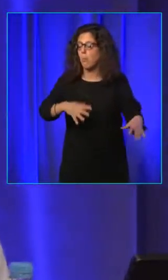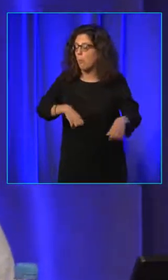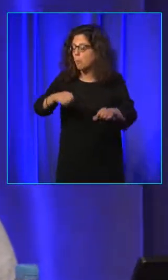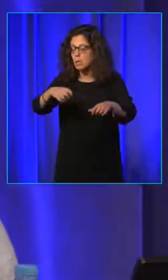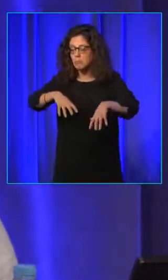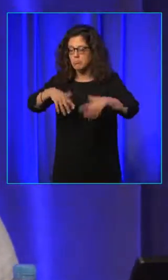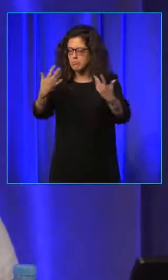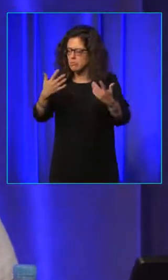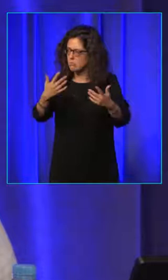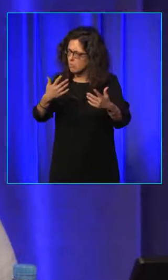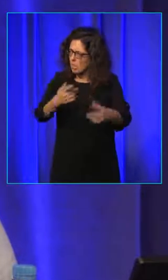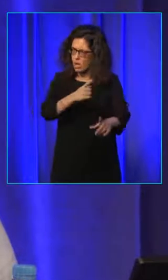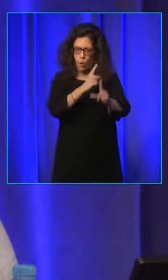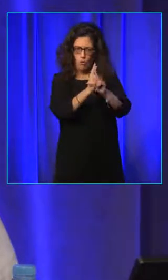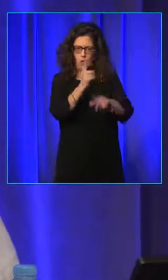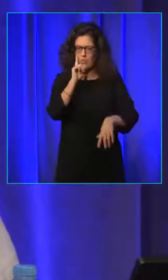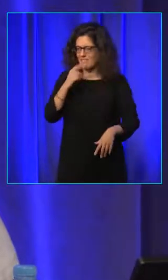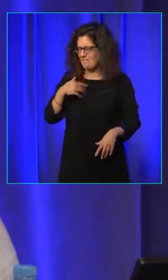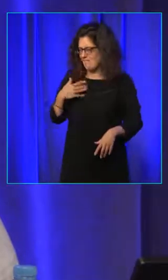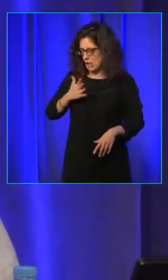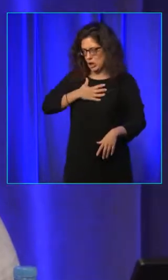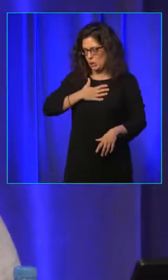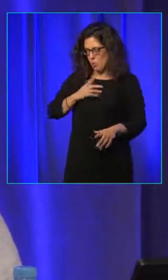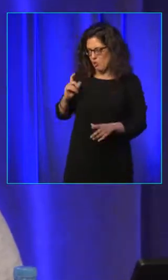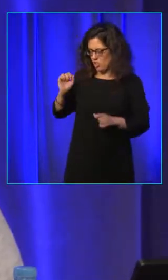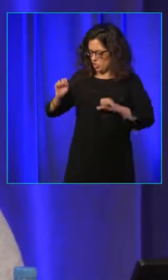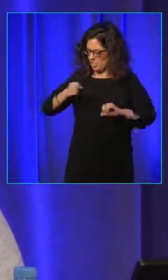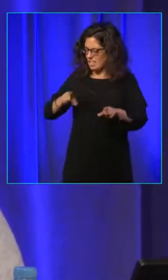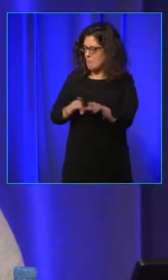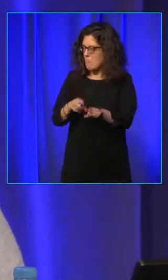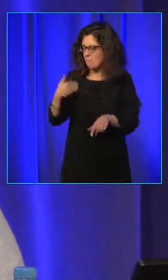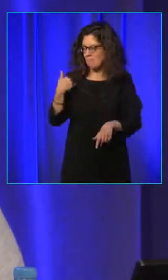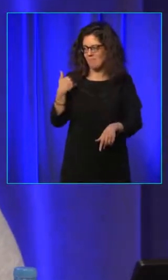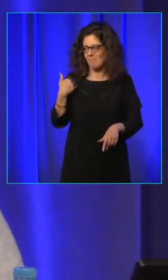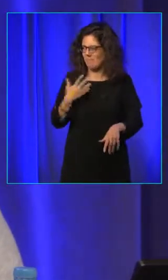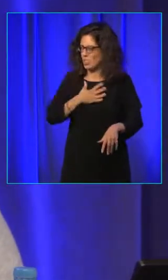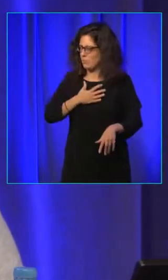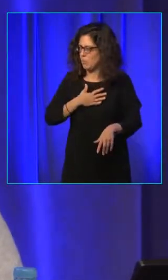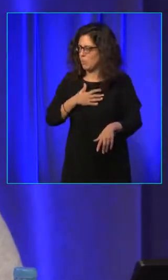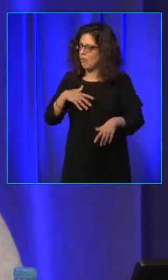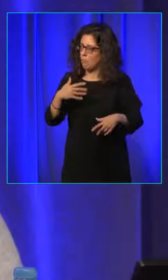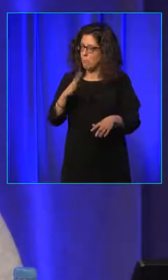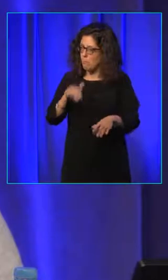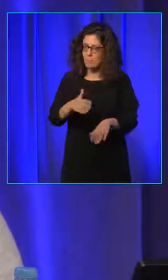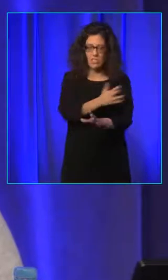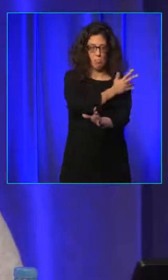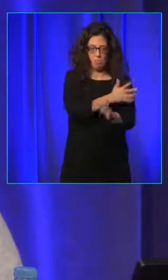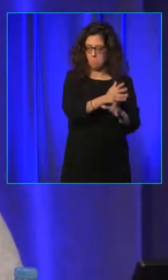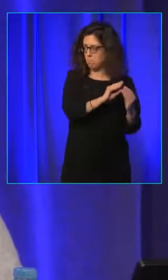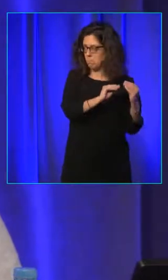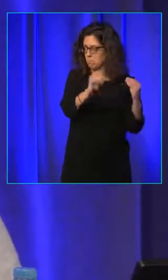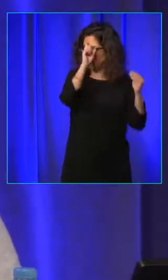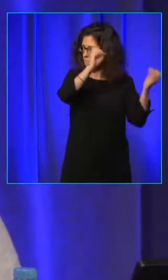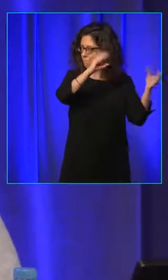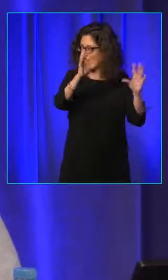voir parce qu'elle a peur de refaire le geste. Ben je recommence, je travaille sur l'éradication